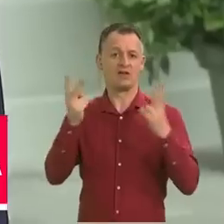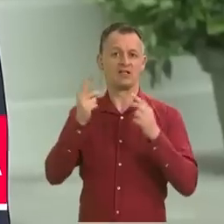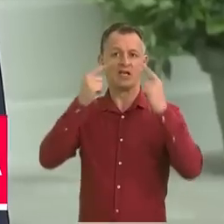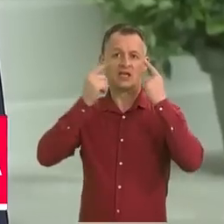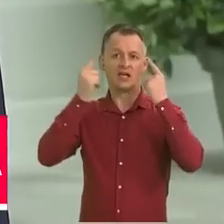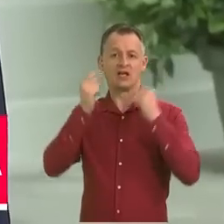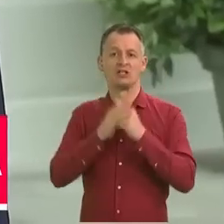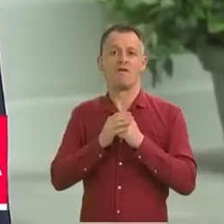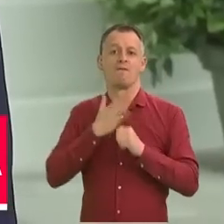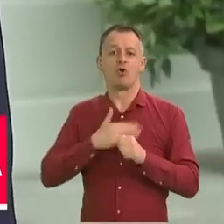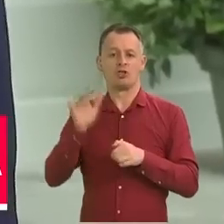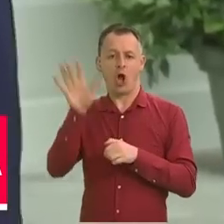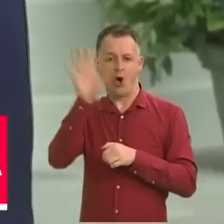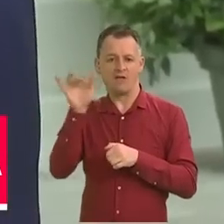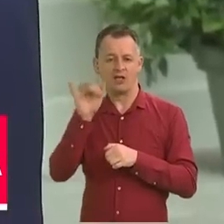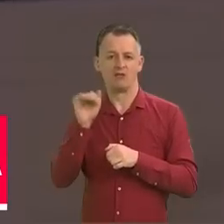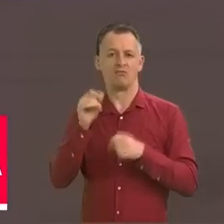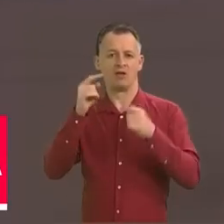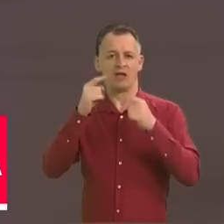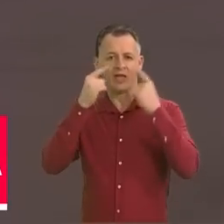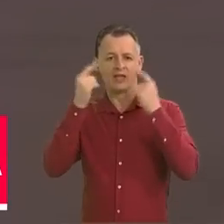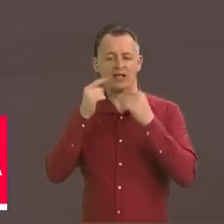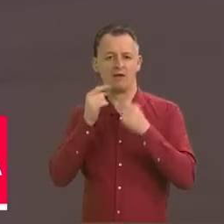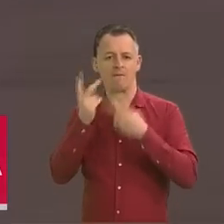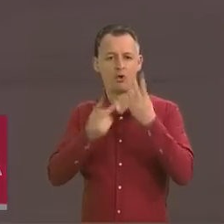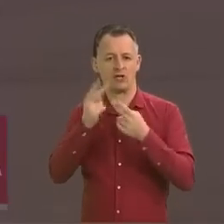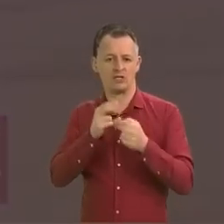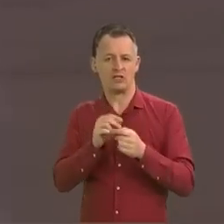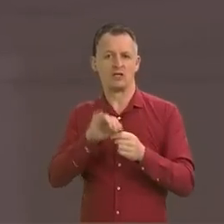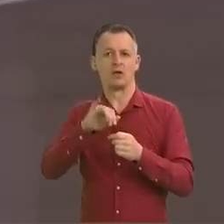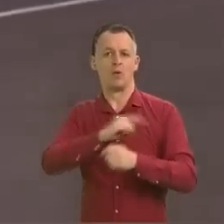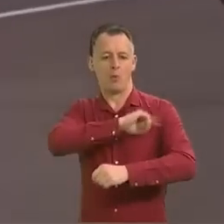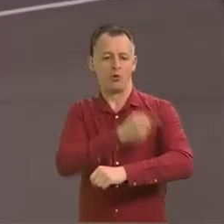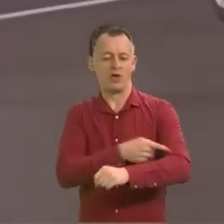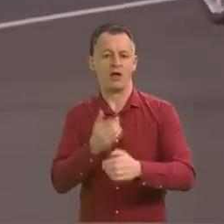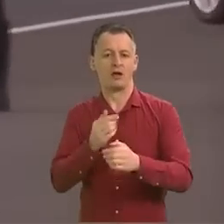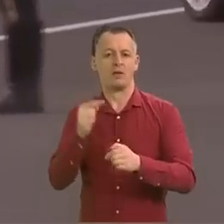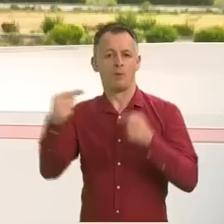vor să convingă China să-și folosească influența asupra Rusiei pentru a aduce pacea în Ucraina.